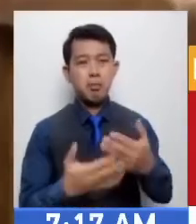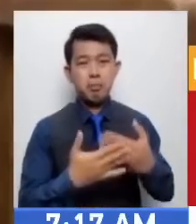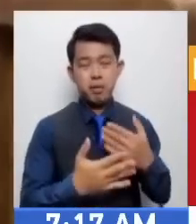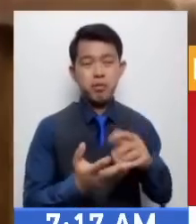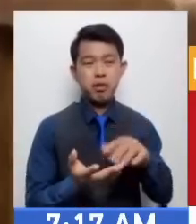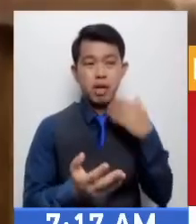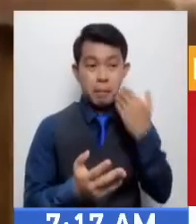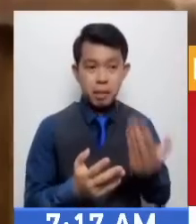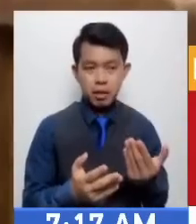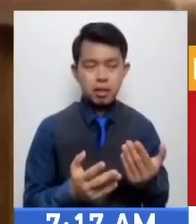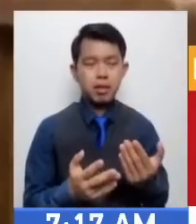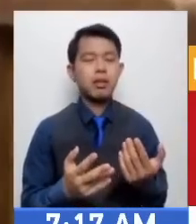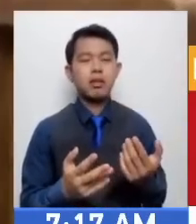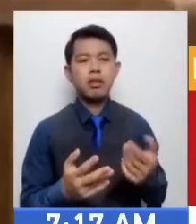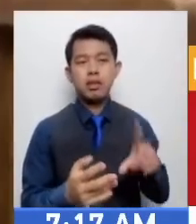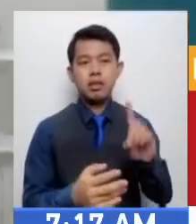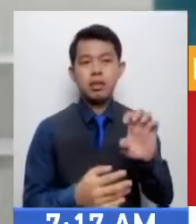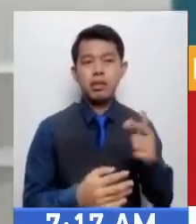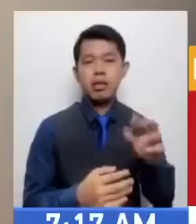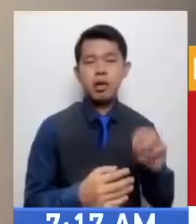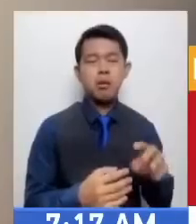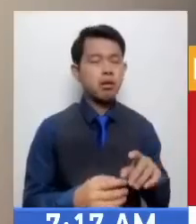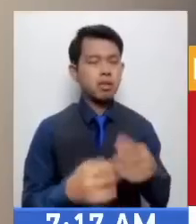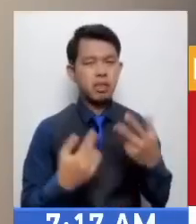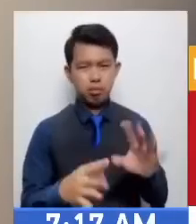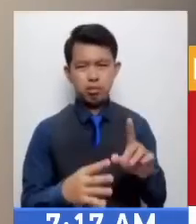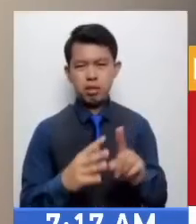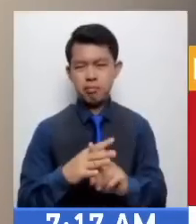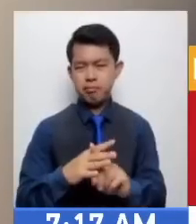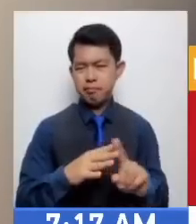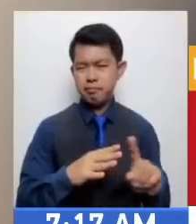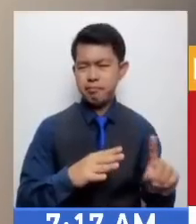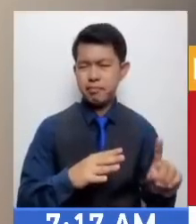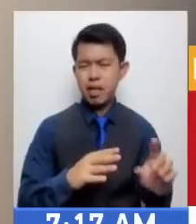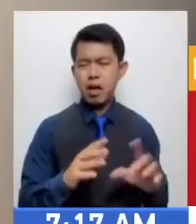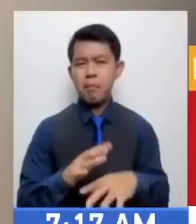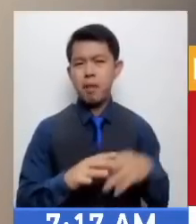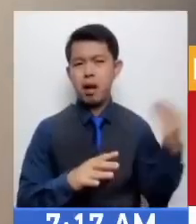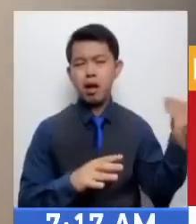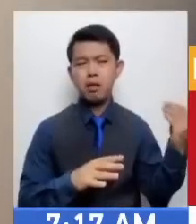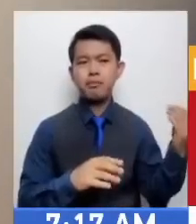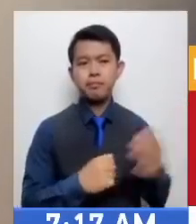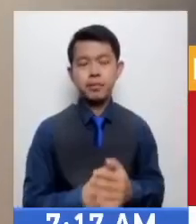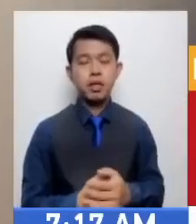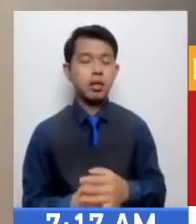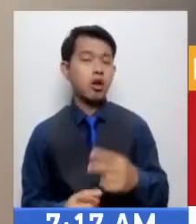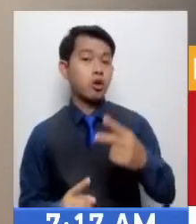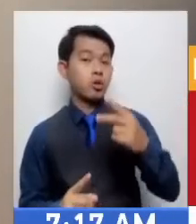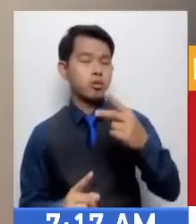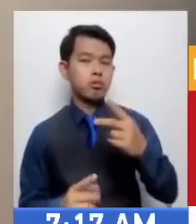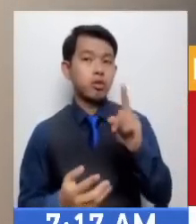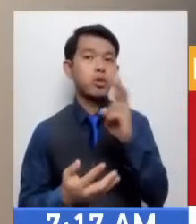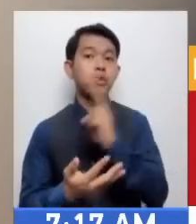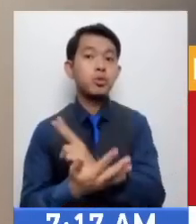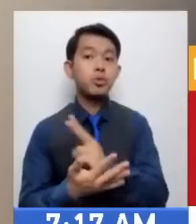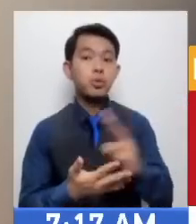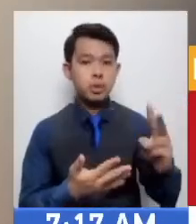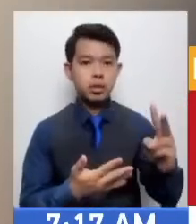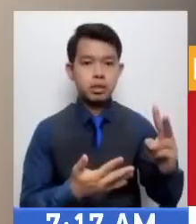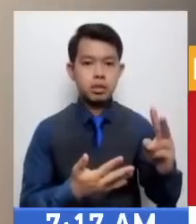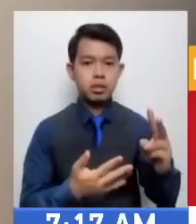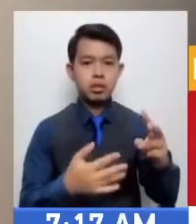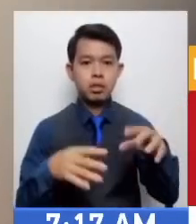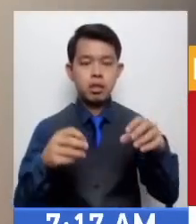itong pagpapagumot niya. Meron na po yata almost 2 weeks siyang nawawala kung hindi po ako nakakamali. Bago po nangyari